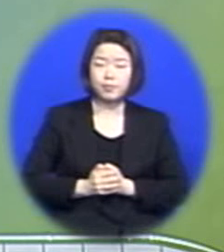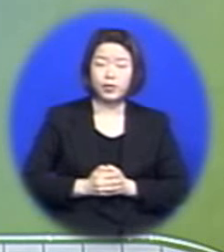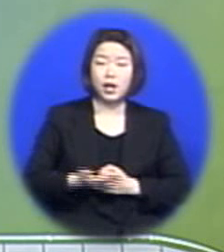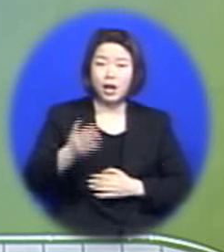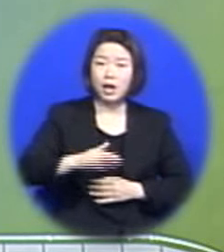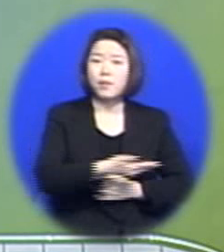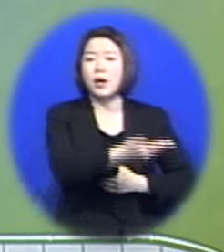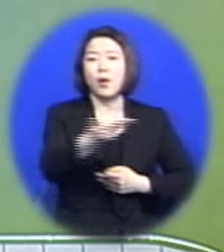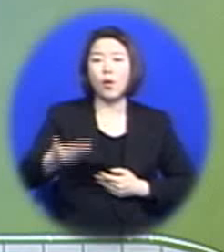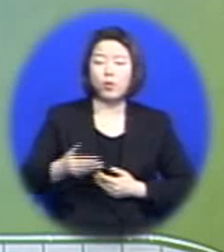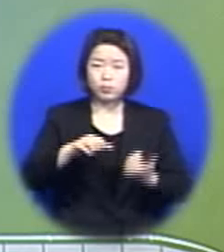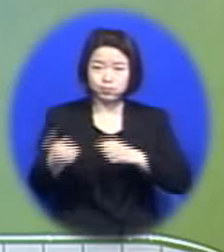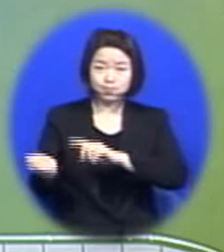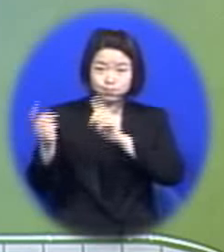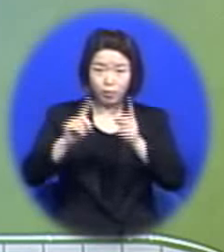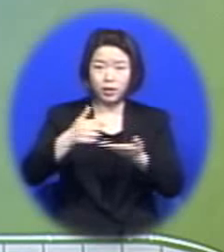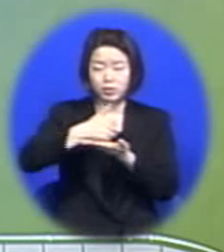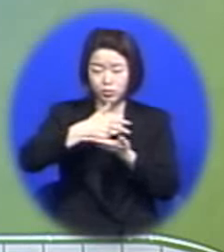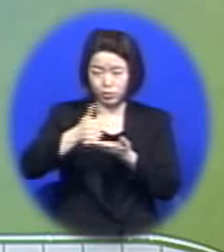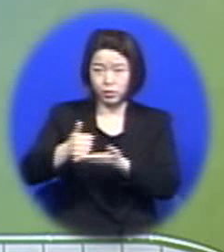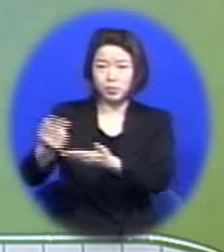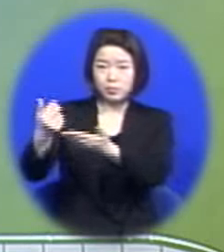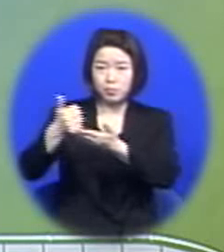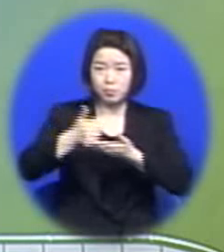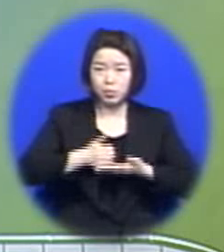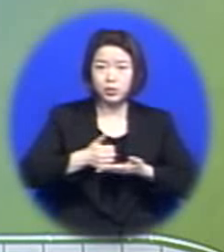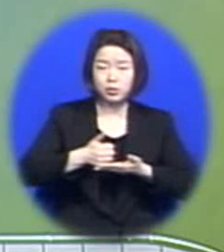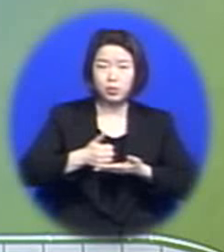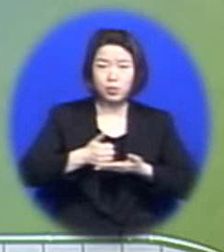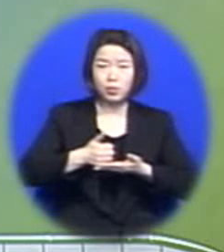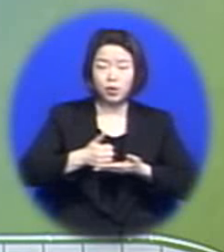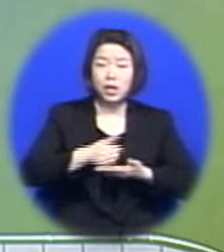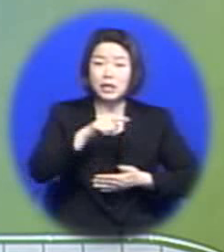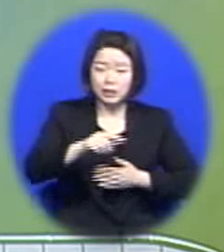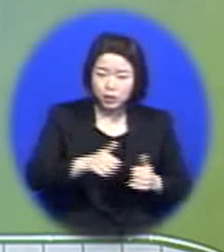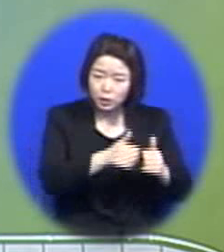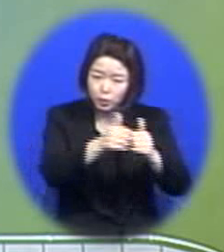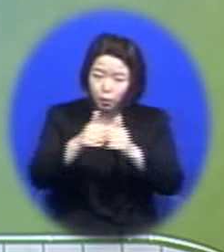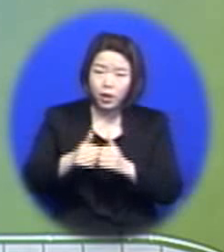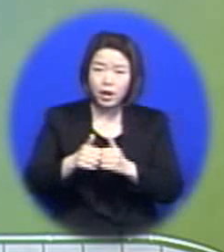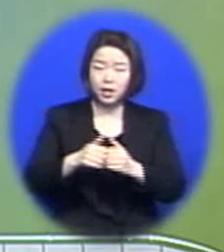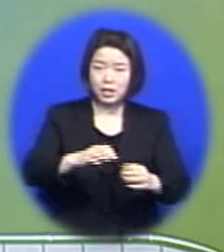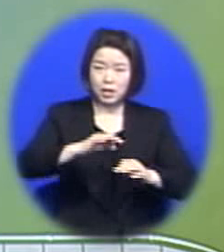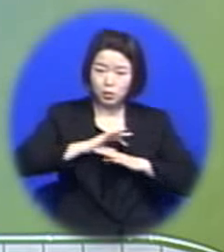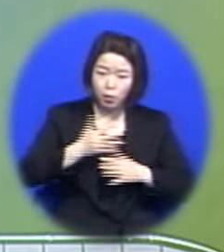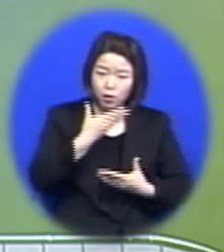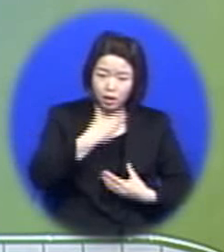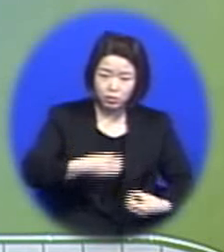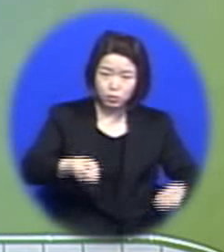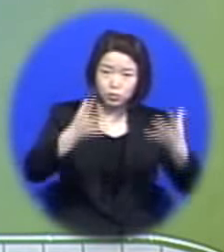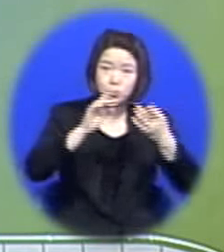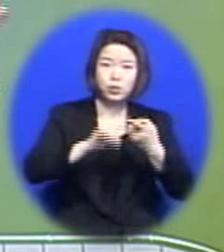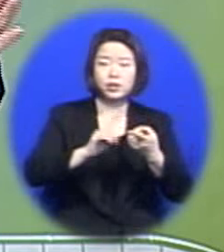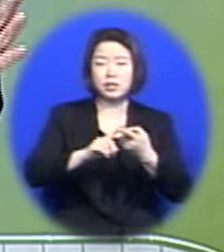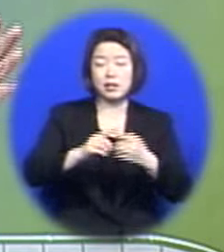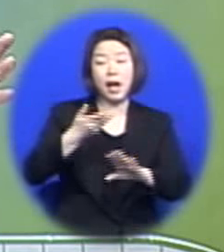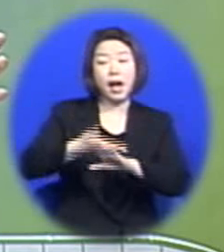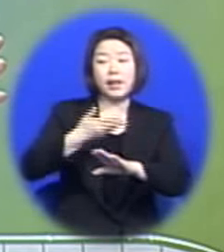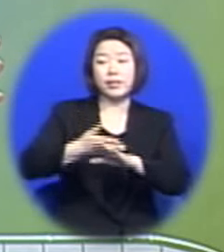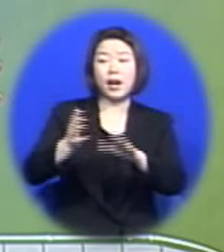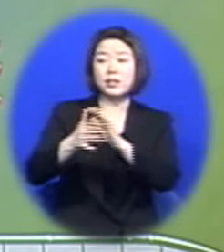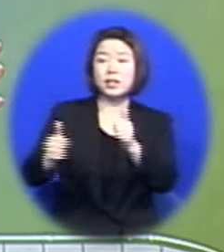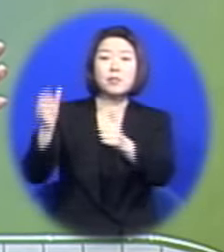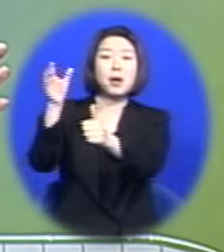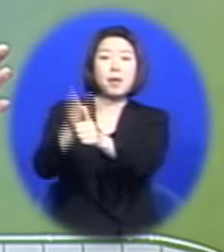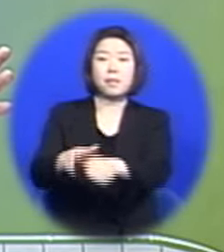여러분, 부활의 주님을 모시고 그리고 부활의 주님과 동행하는 이 놀라운 축복을 다른 사람에게 넘기면